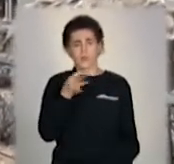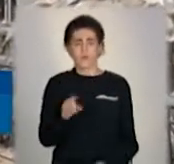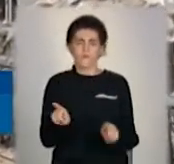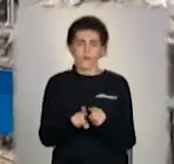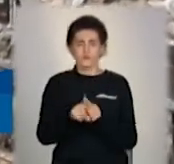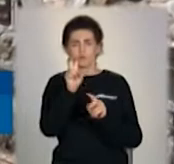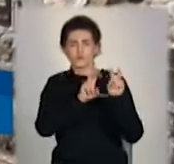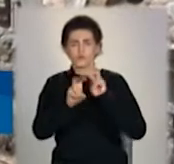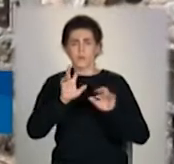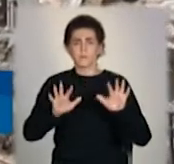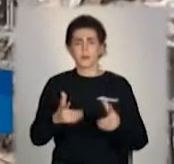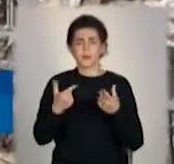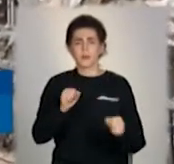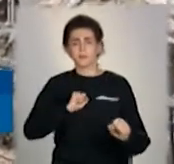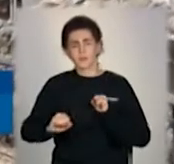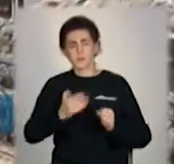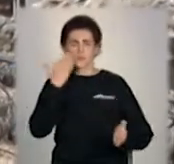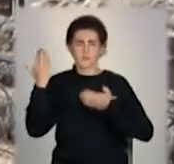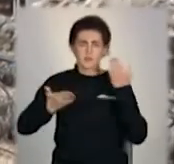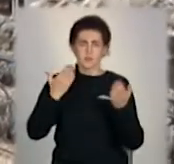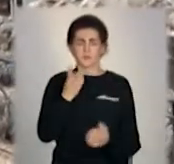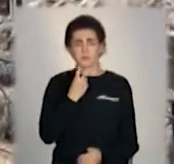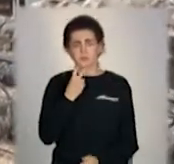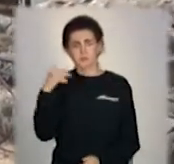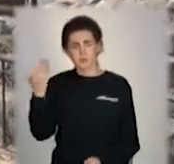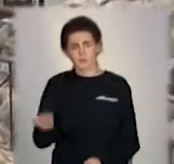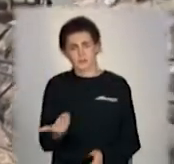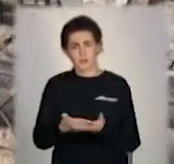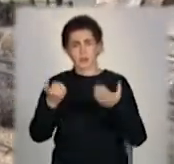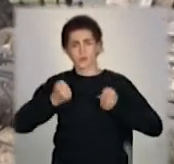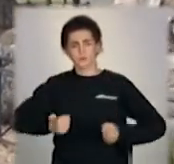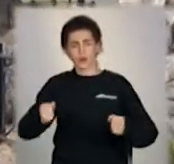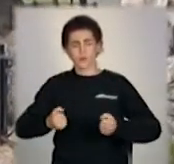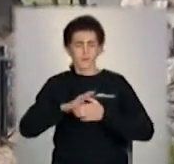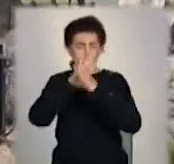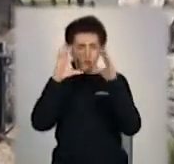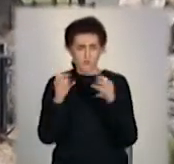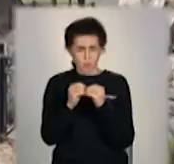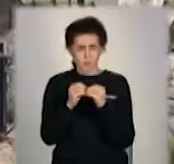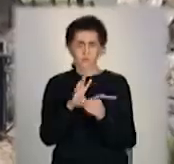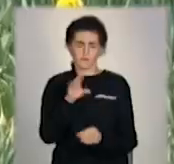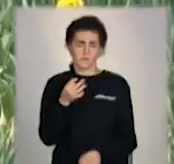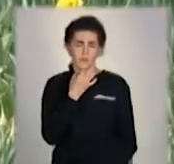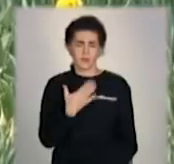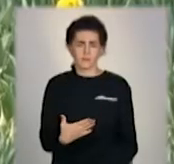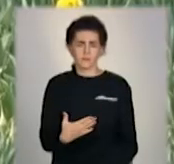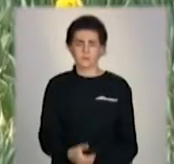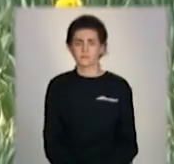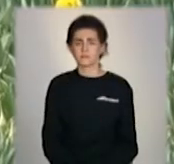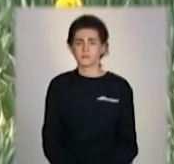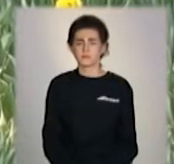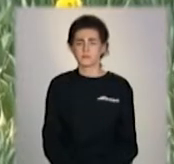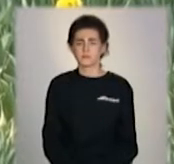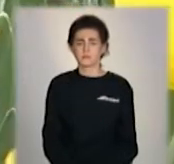знаходимо місця, де є дитину побігати, повеселитися, посміятися, на качелях покататися. В принципі, все класно. Парк «Веселка»